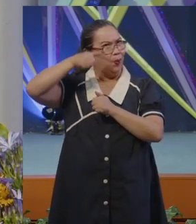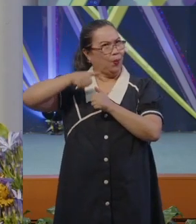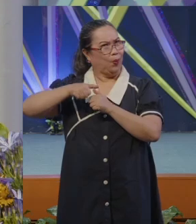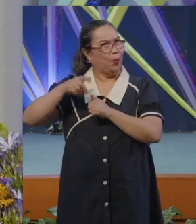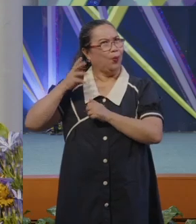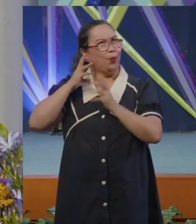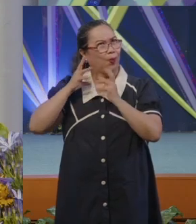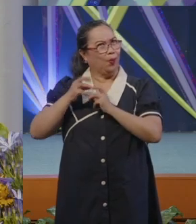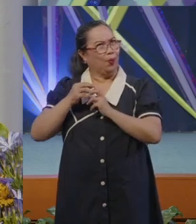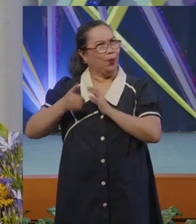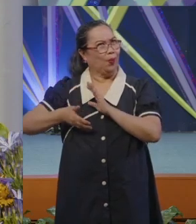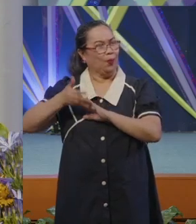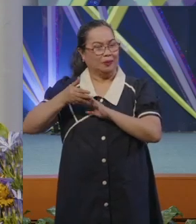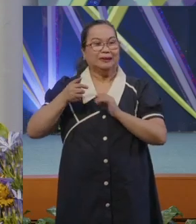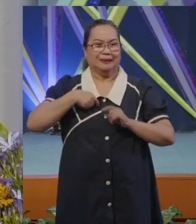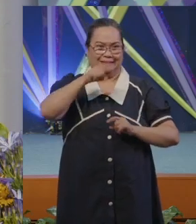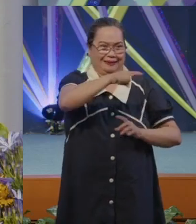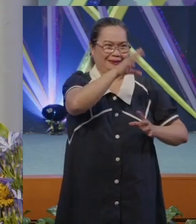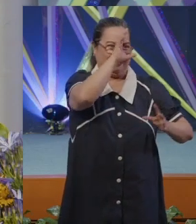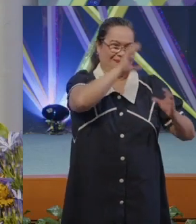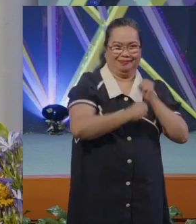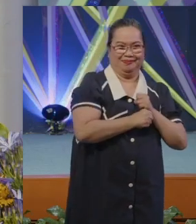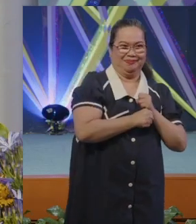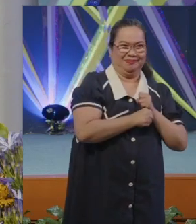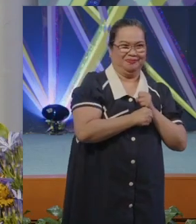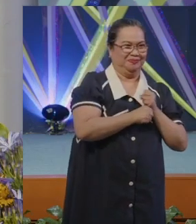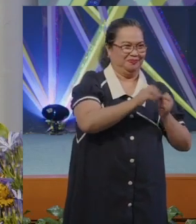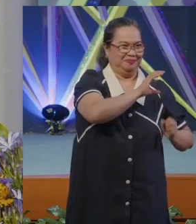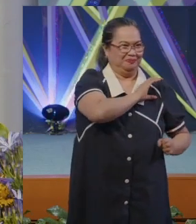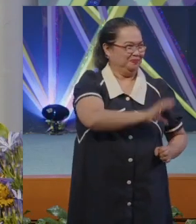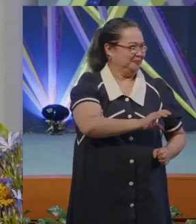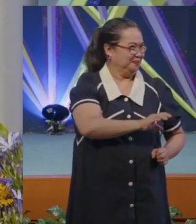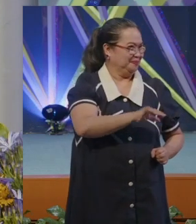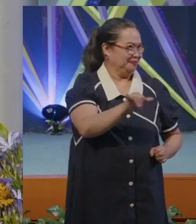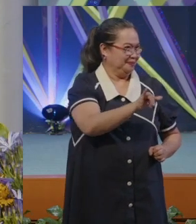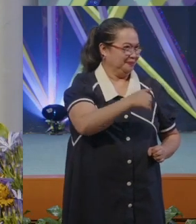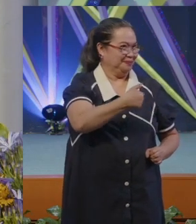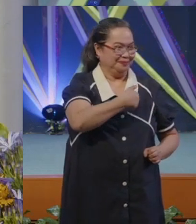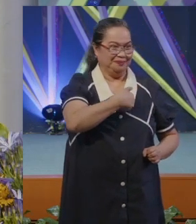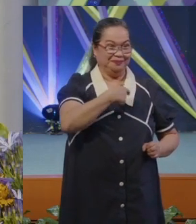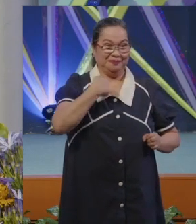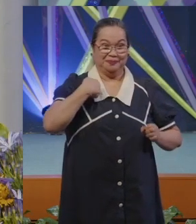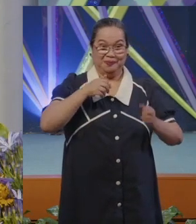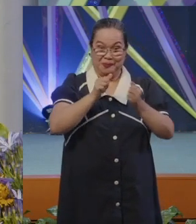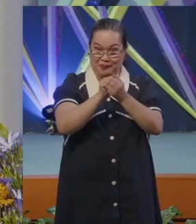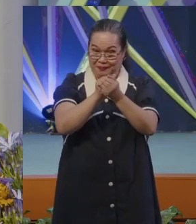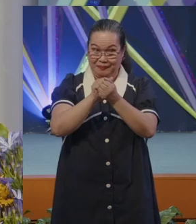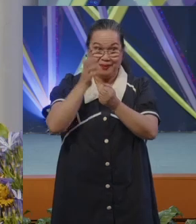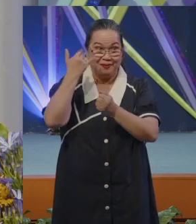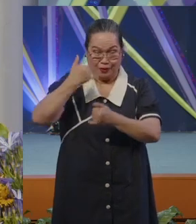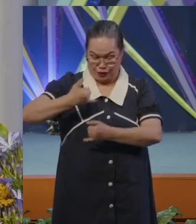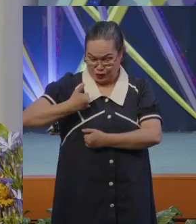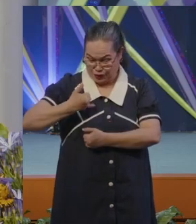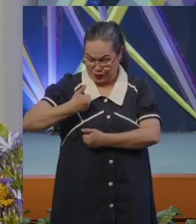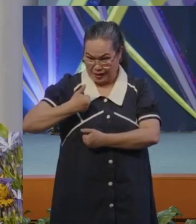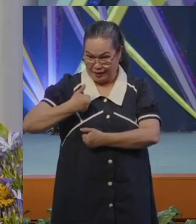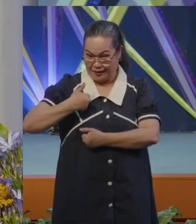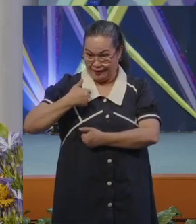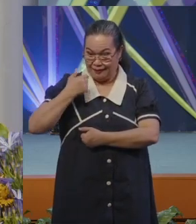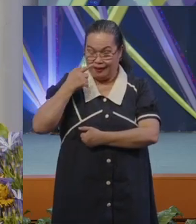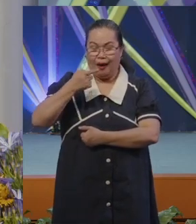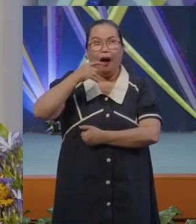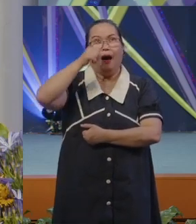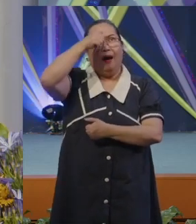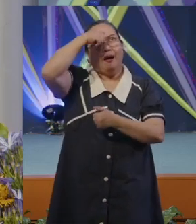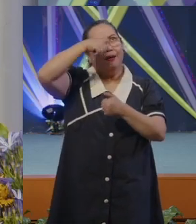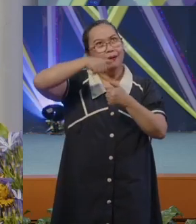siya. Sabi sa verse 5, Just as I was with Moses, patay na si Moses,